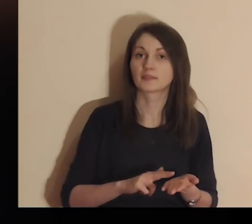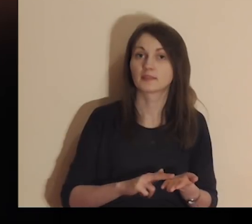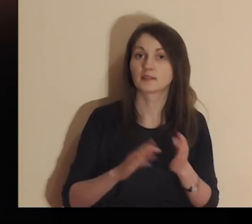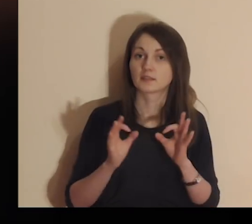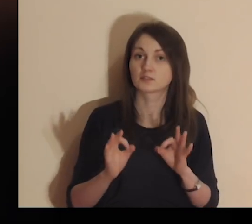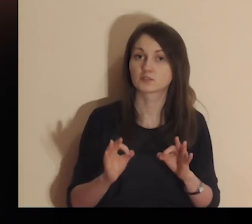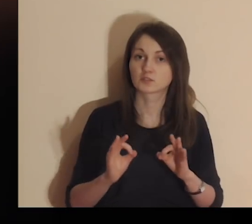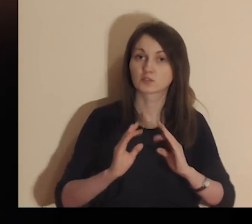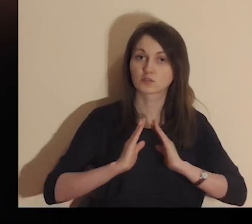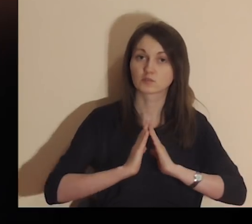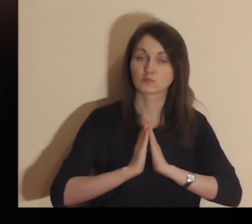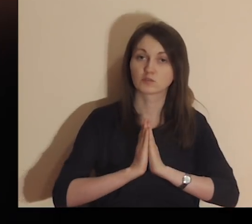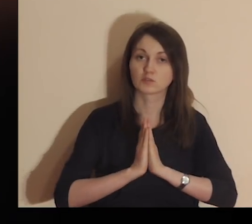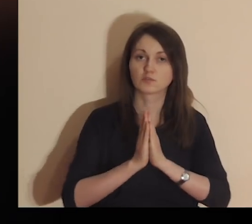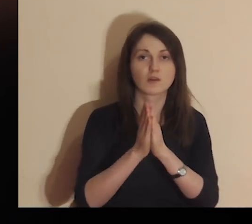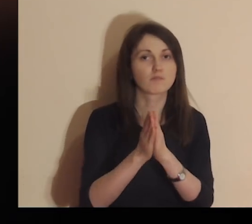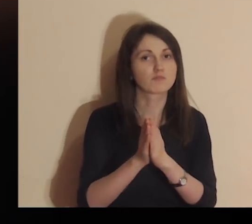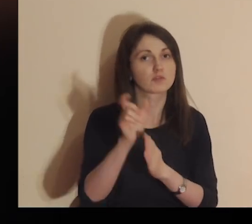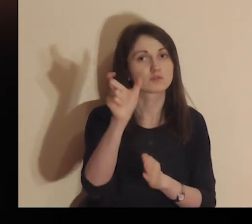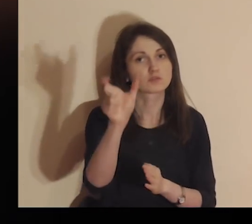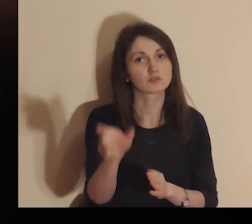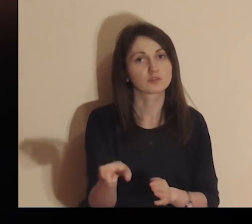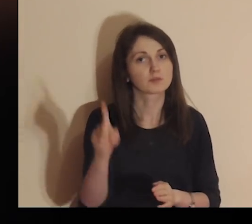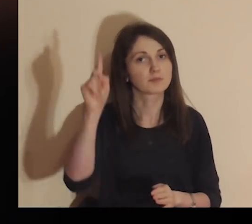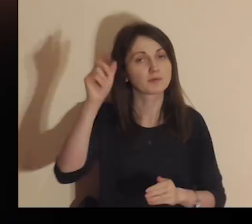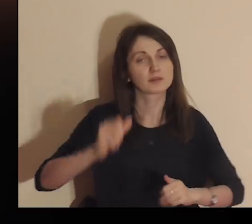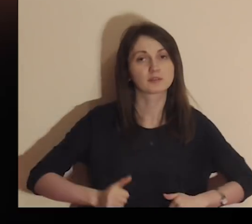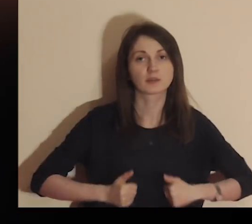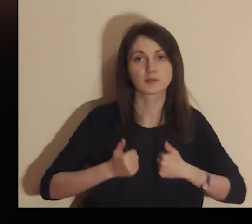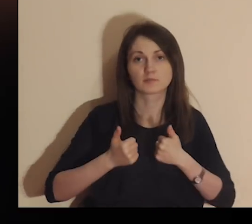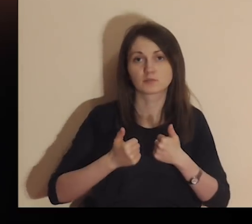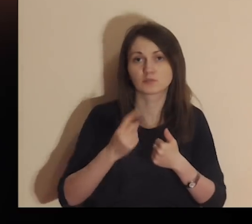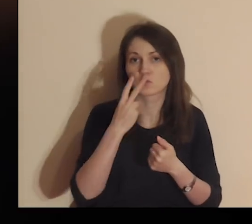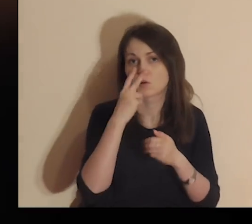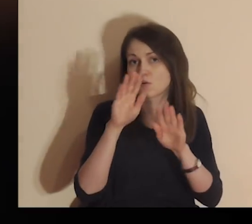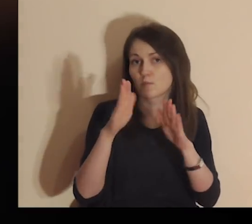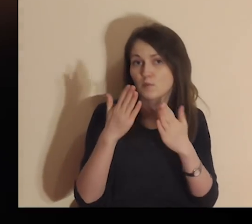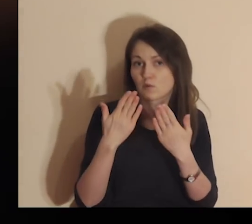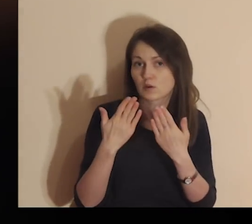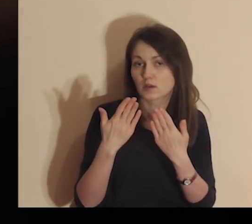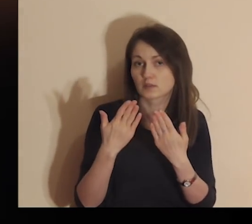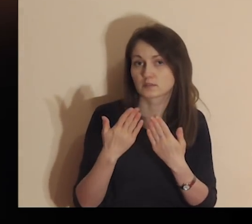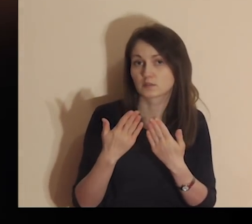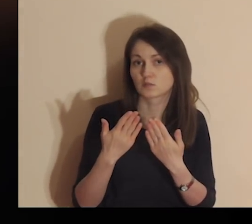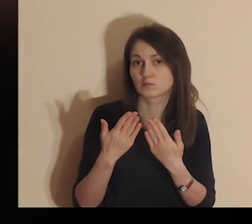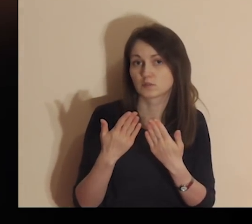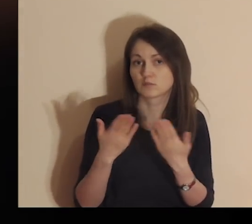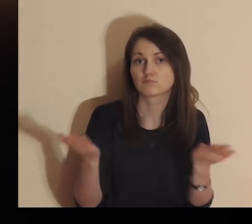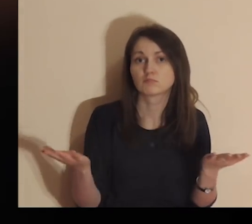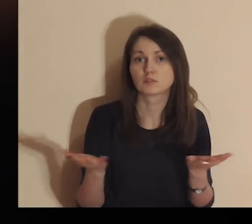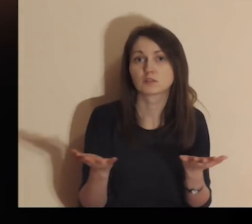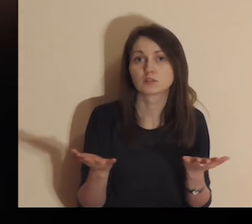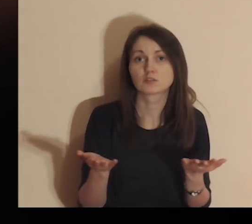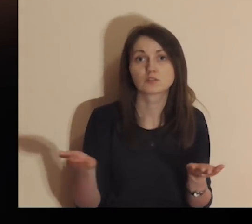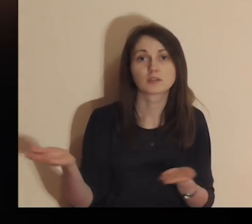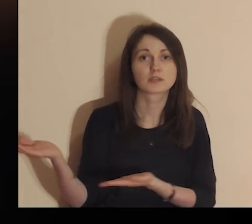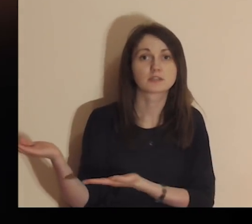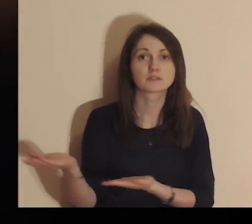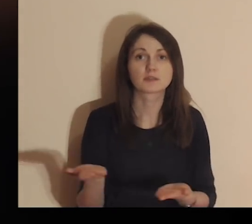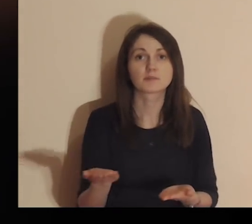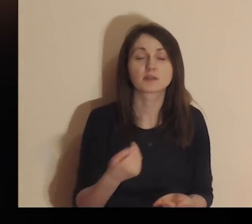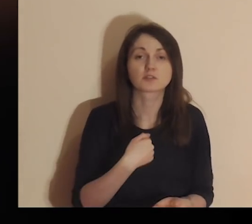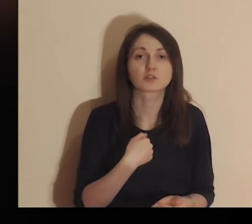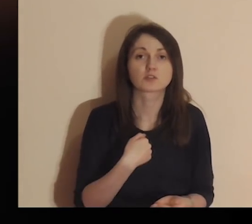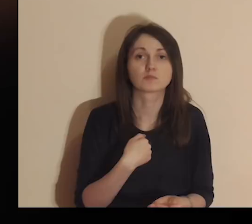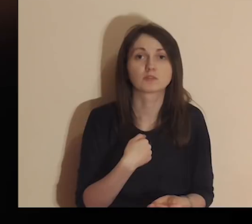Na dzisiejszej modlitwie proszę Cię, Panie, abyś pokazał mi, czy Ty zapraszasz mnie do